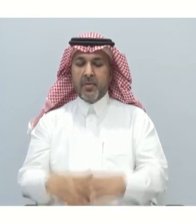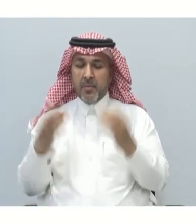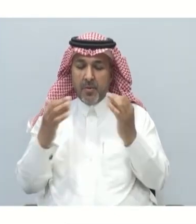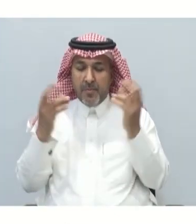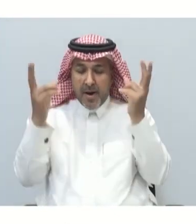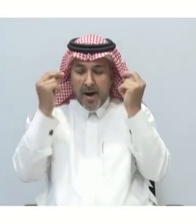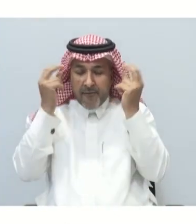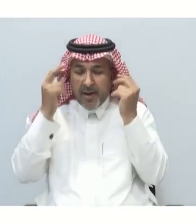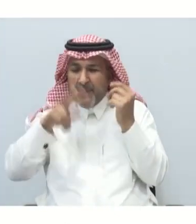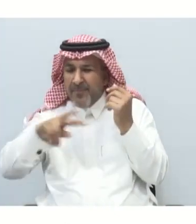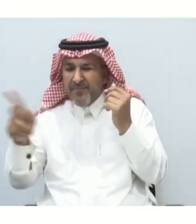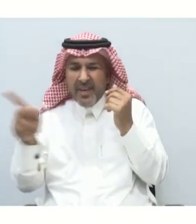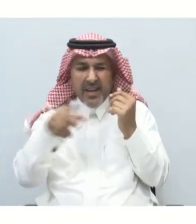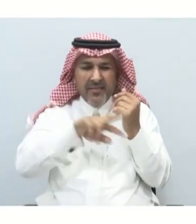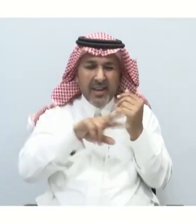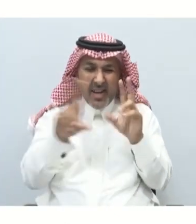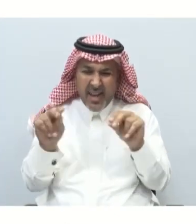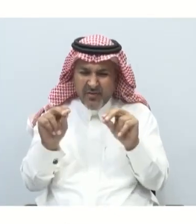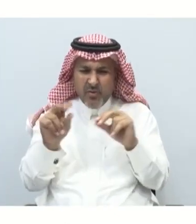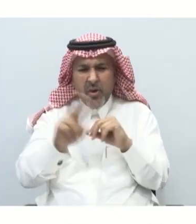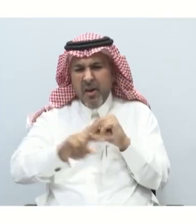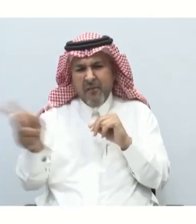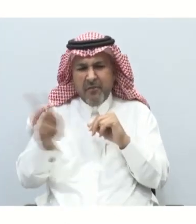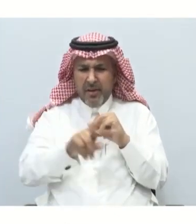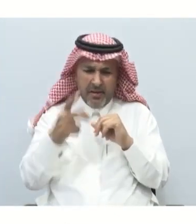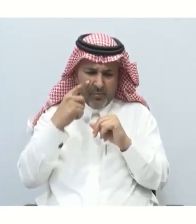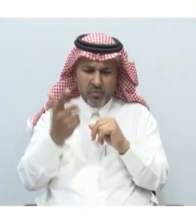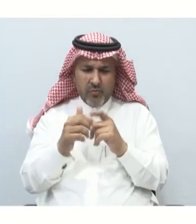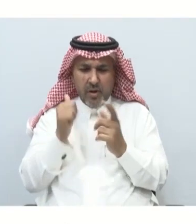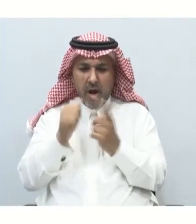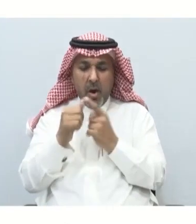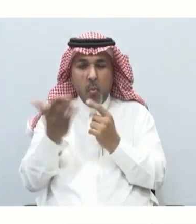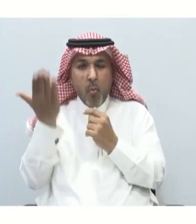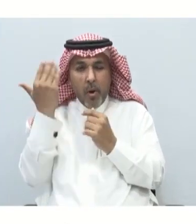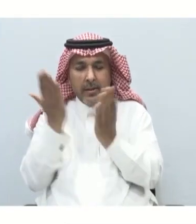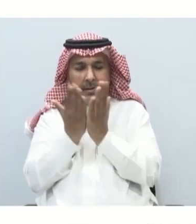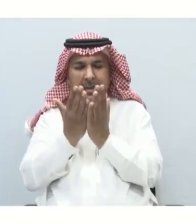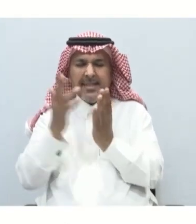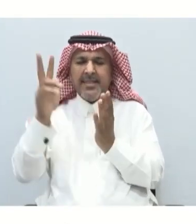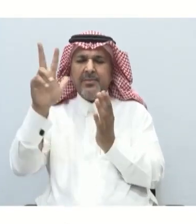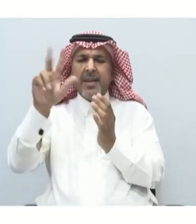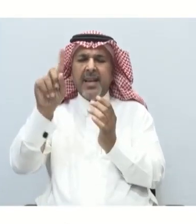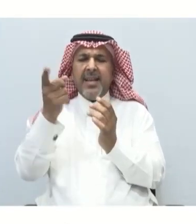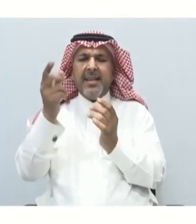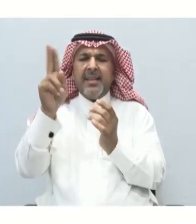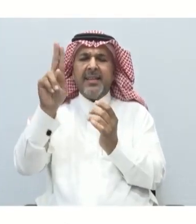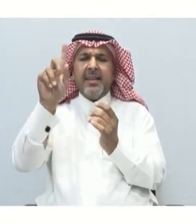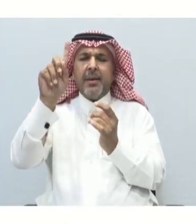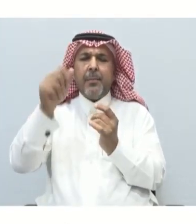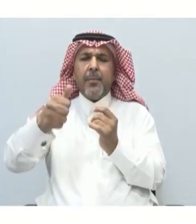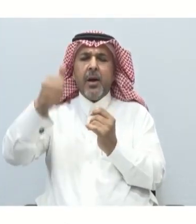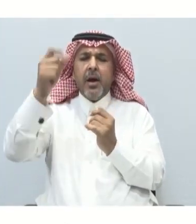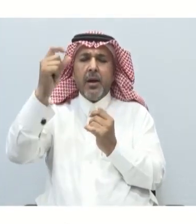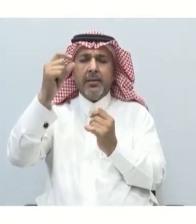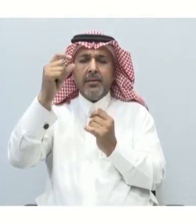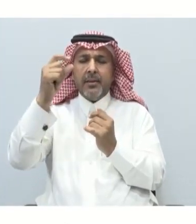للفرق بين الارتباط والانحدار احنا اخذنا الدرس السابق الارتباط اللي اخذنا فيه في البيانات الكميه معامل بيرسن